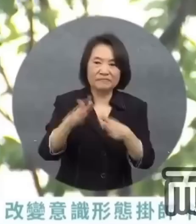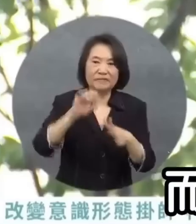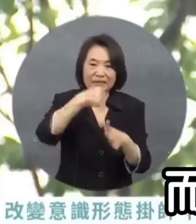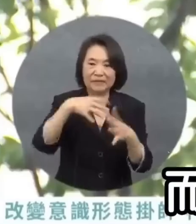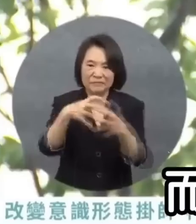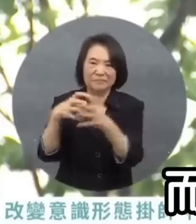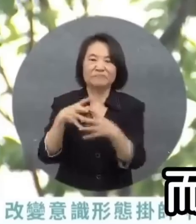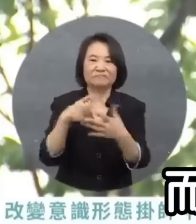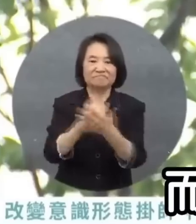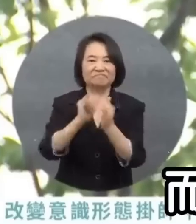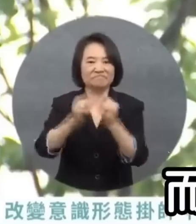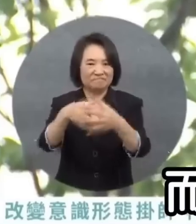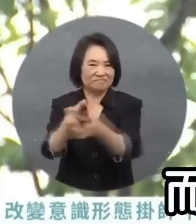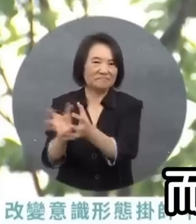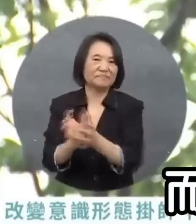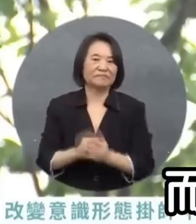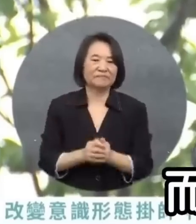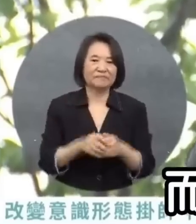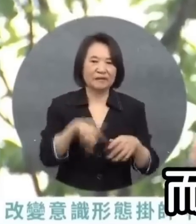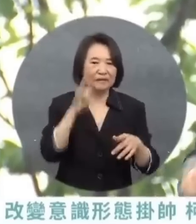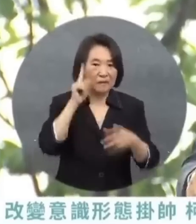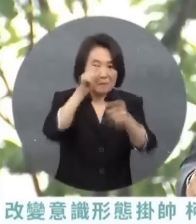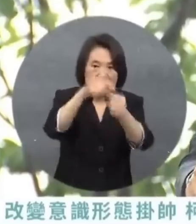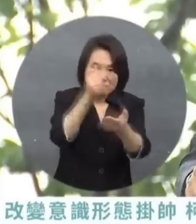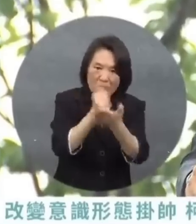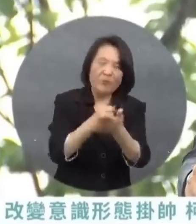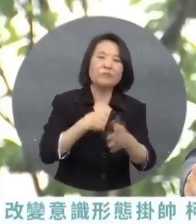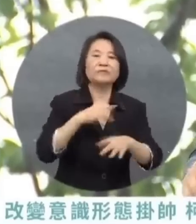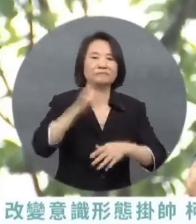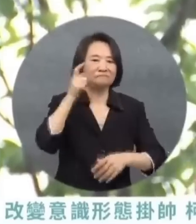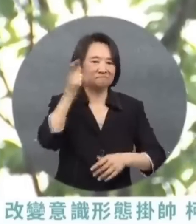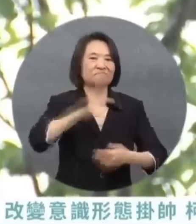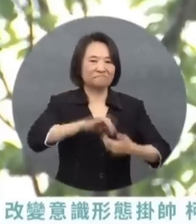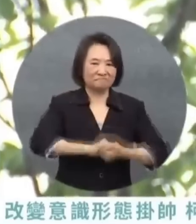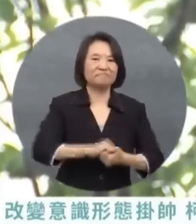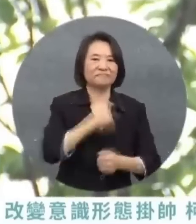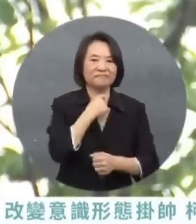湾，而且会坚持达成目标。